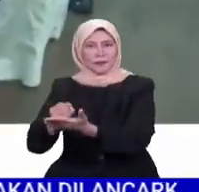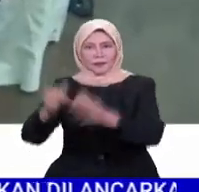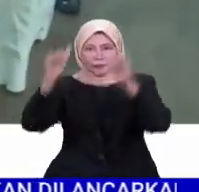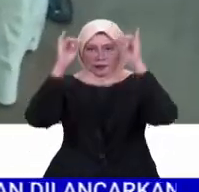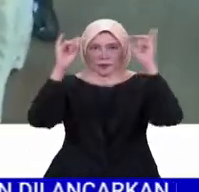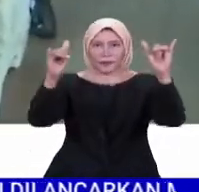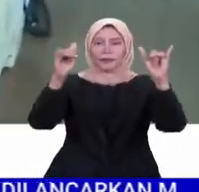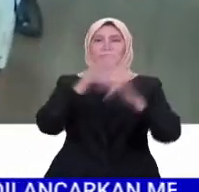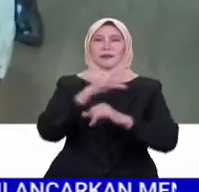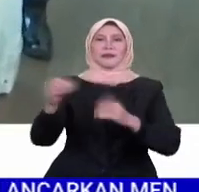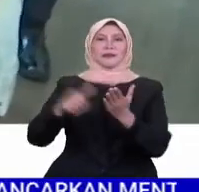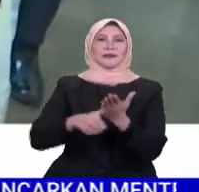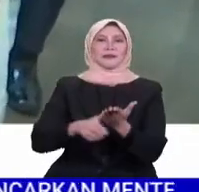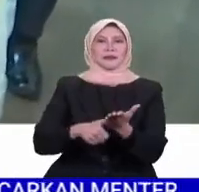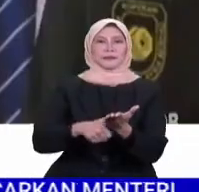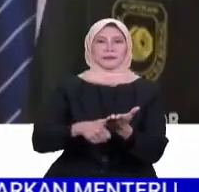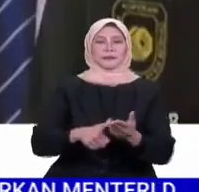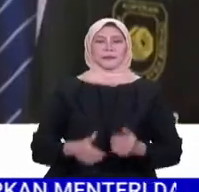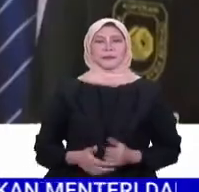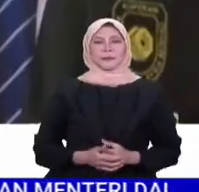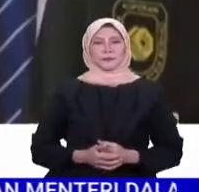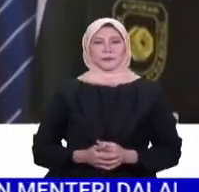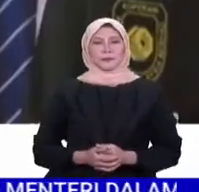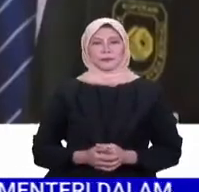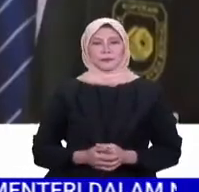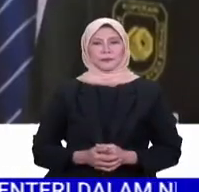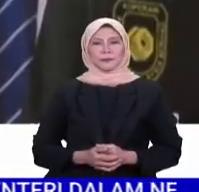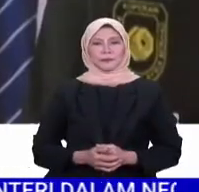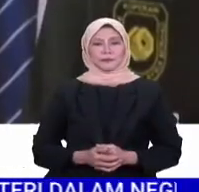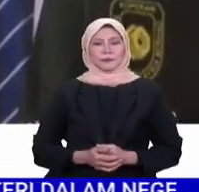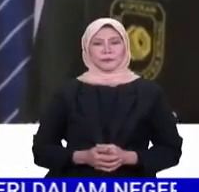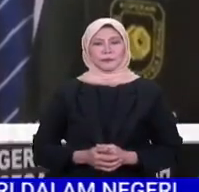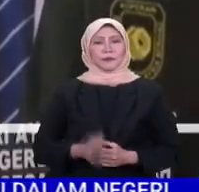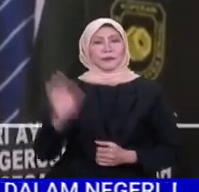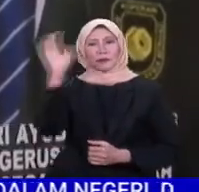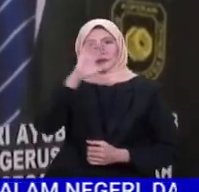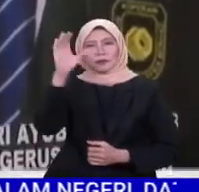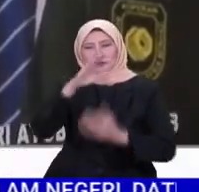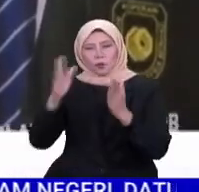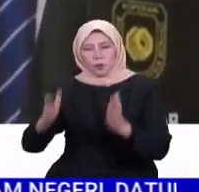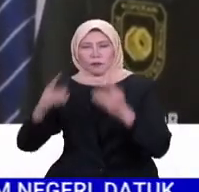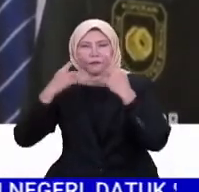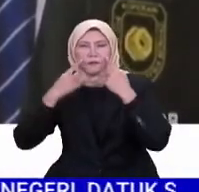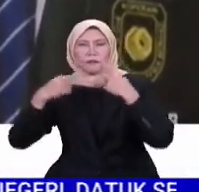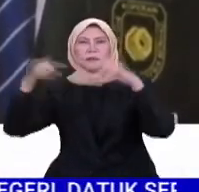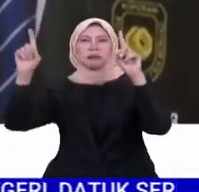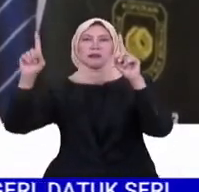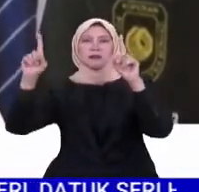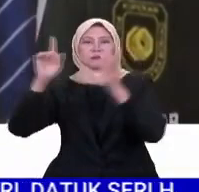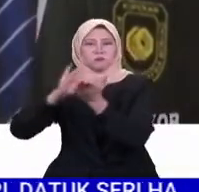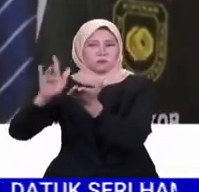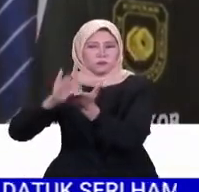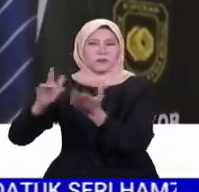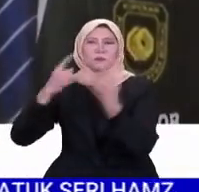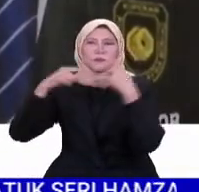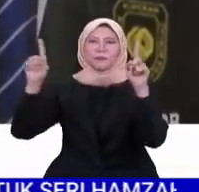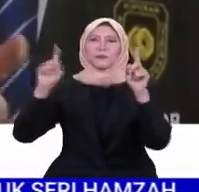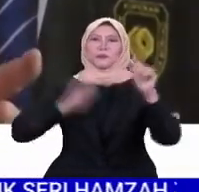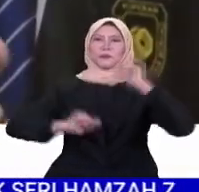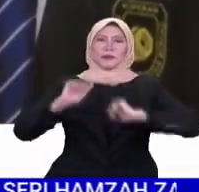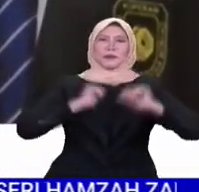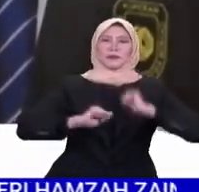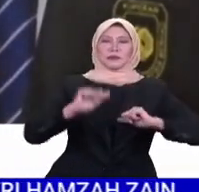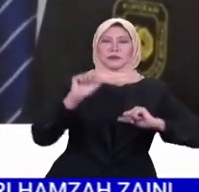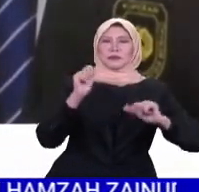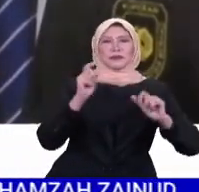keganasan serta darah selain polisi cake chiffon sedekat masa yaitu kondisi ini Ahad Iske